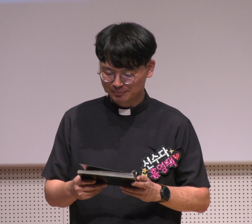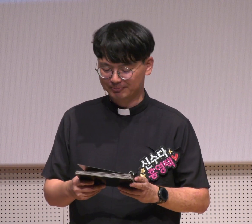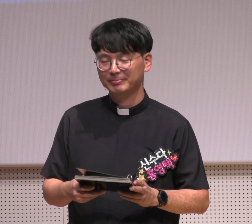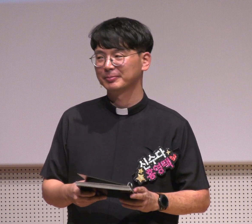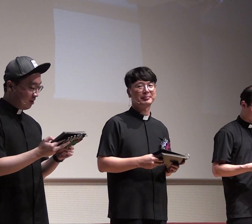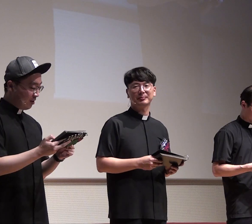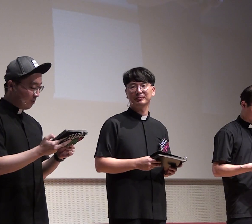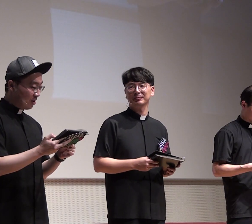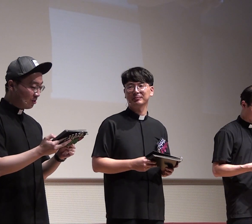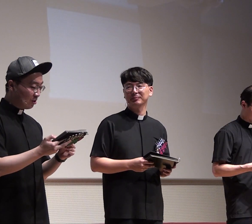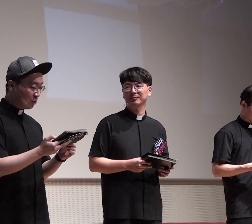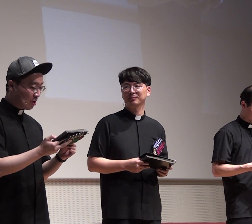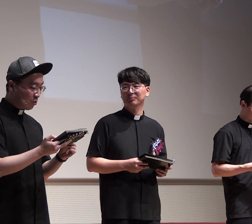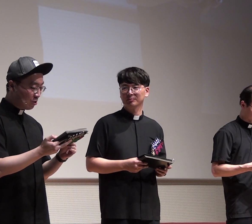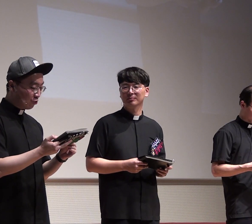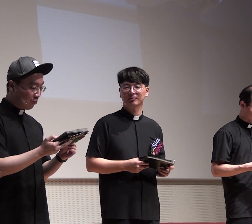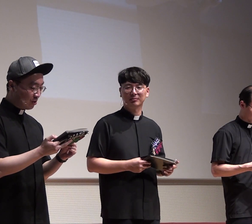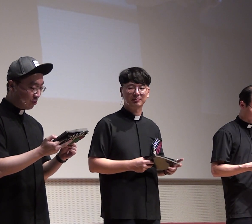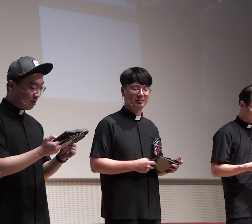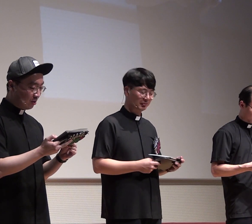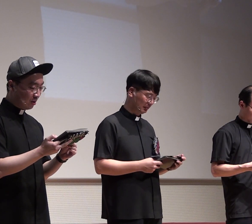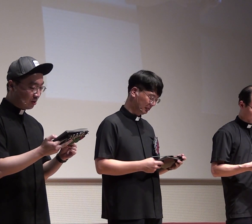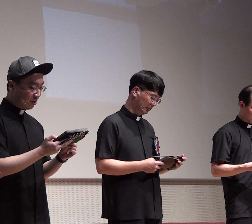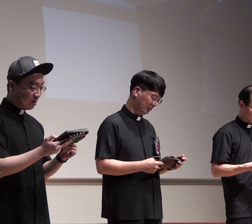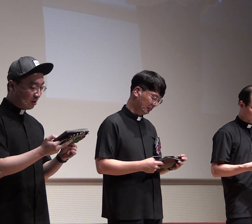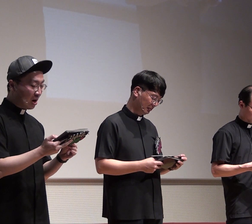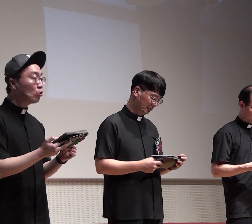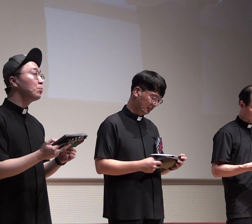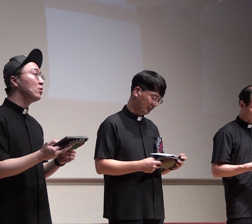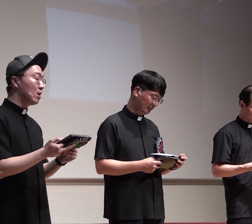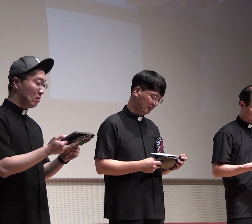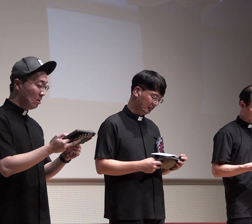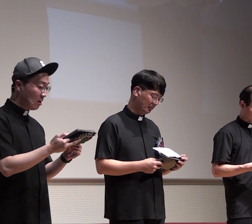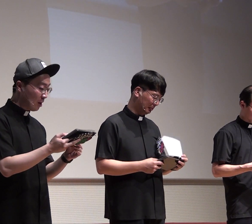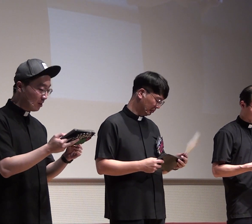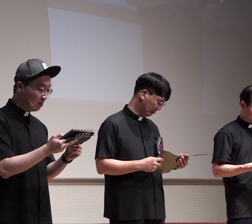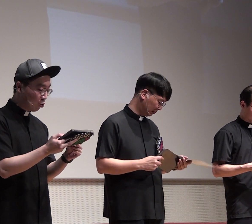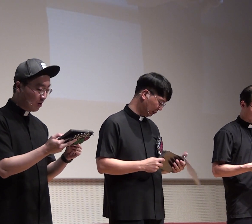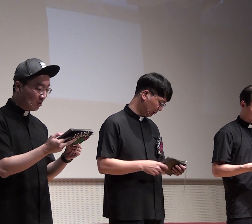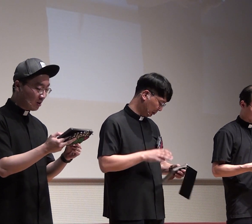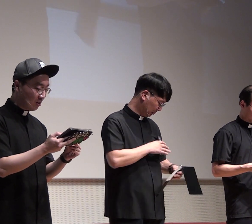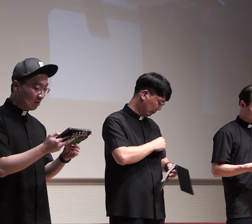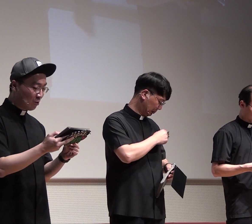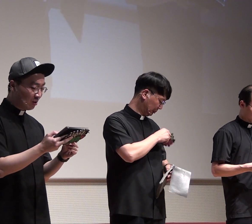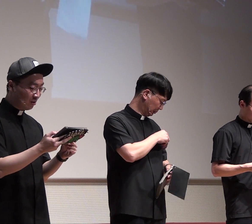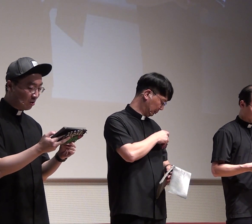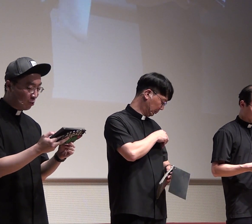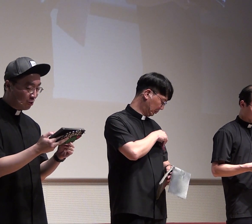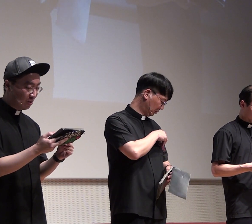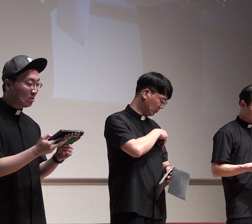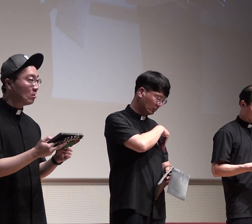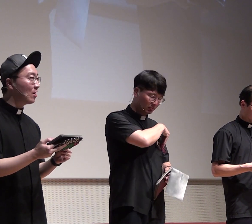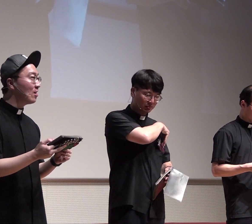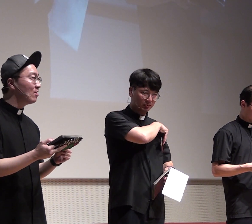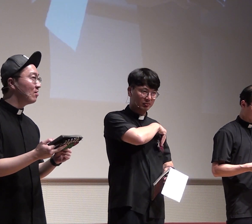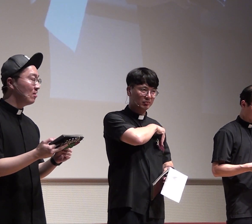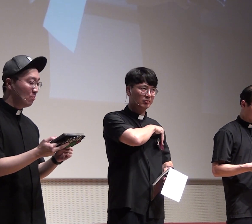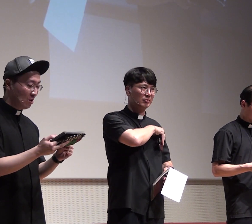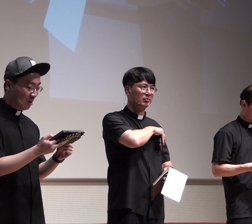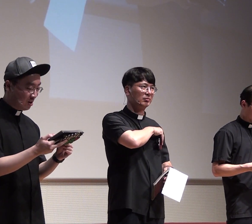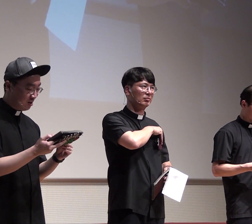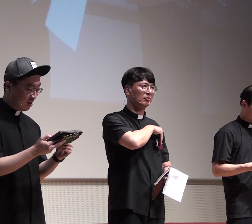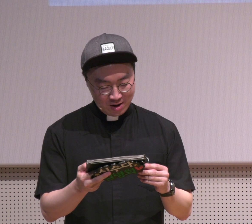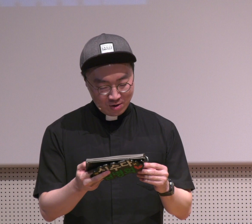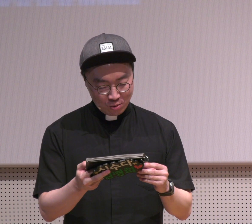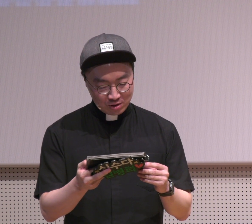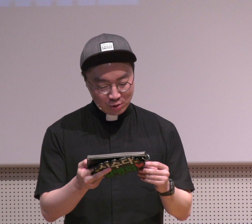감사하겠습니다. 네, 저희 신수다 코너 중에서도 이렇게 저희한테 하고 싶은 이야기, 답답한 일들, 고민거리, 사랑거리 뭐든 털어놓을 수 있는